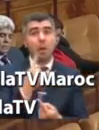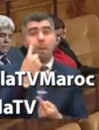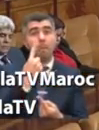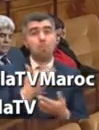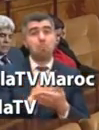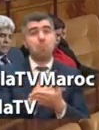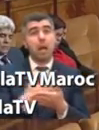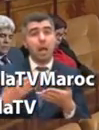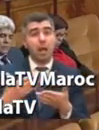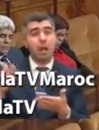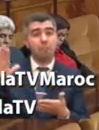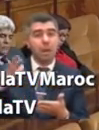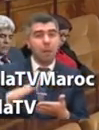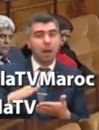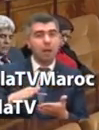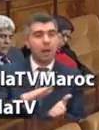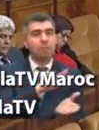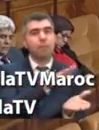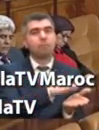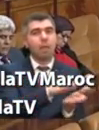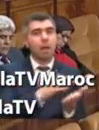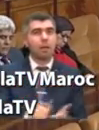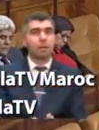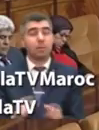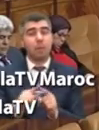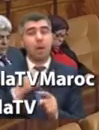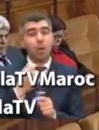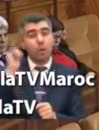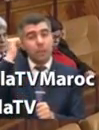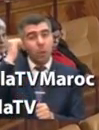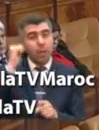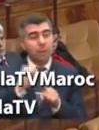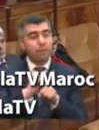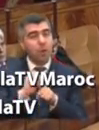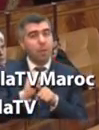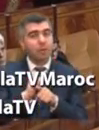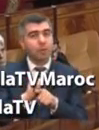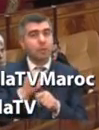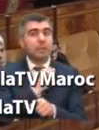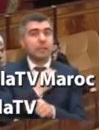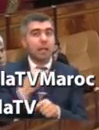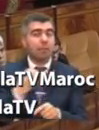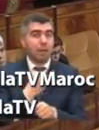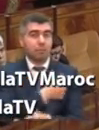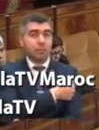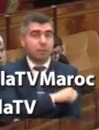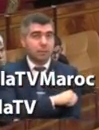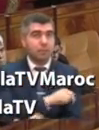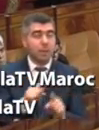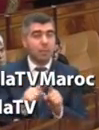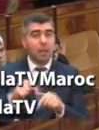ملال، وهذه ست شهور هي محطوطه، ننتظر تكوين الاطباء والممرضين لهذا باش يستعملوا هذه الاليه، في حين هناك اليات